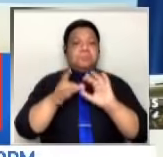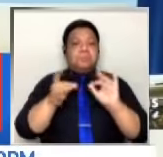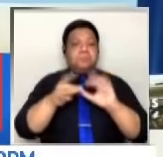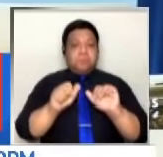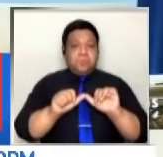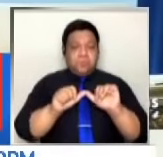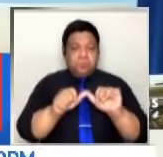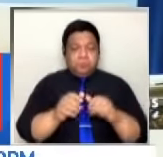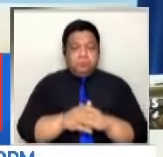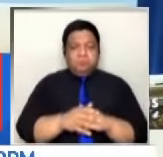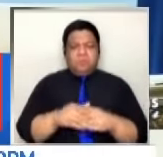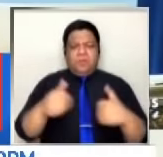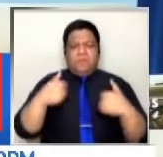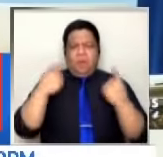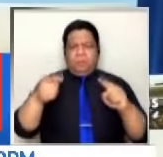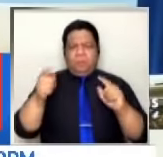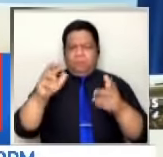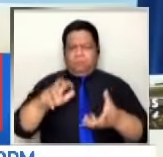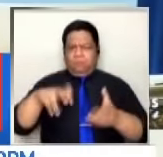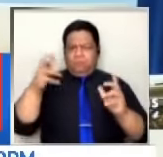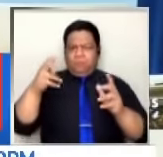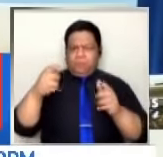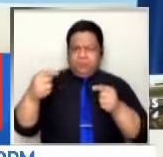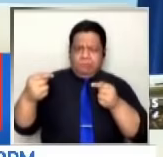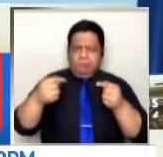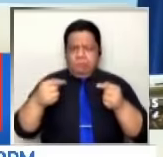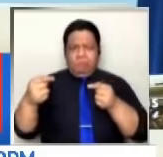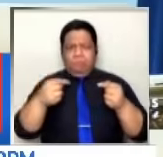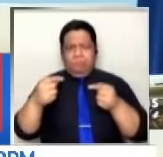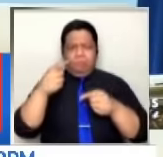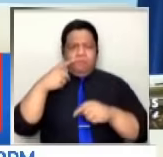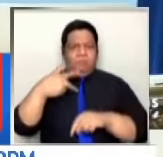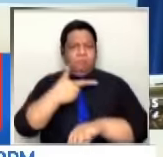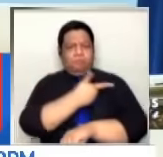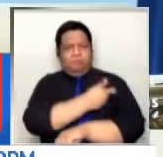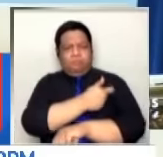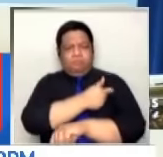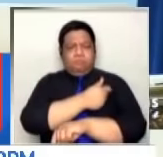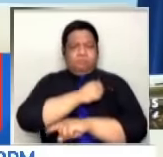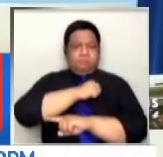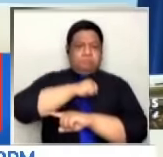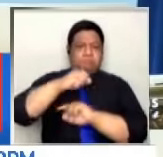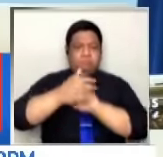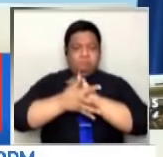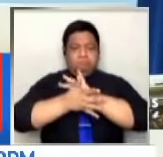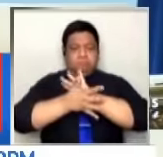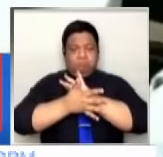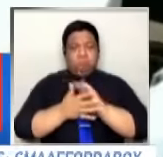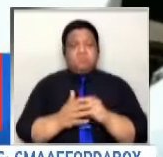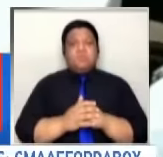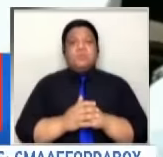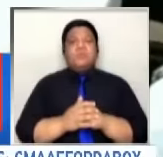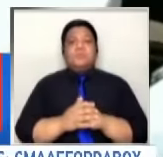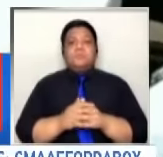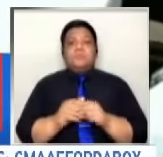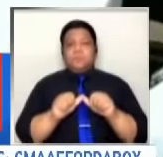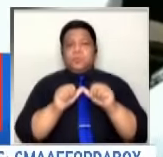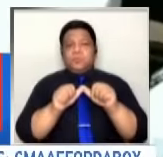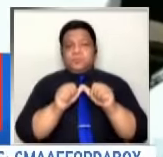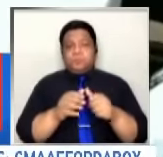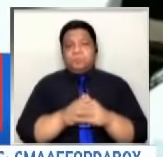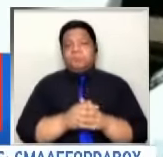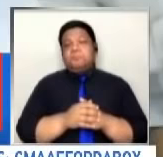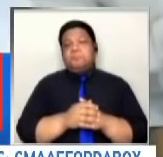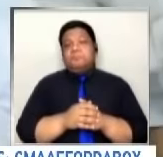and the fight for COVID possession is ongoing. Gusto rin ng Pangulo